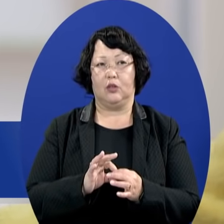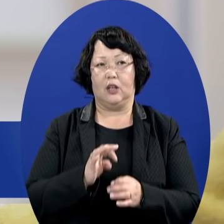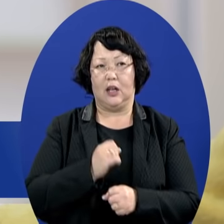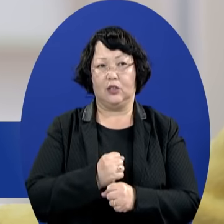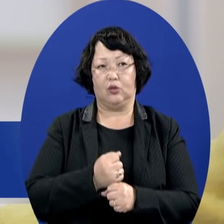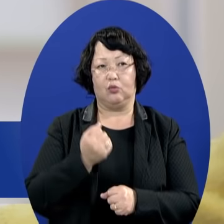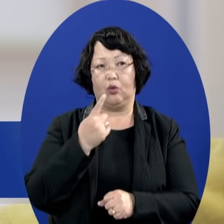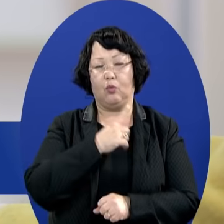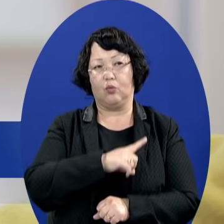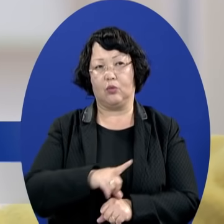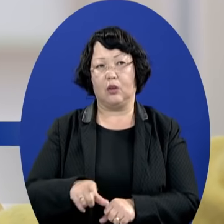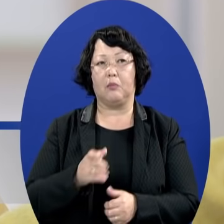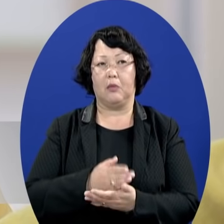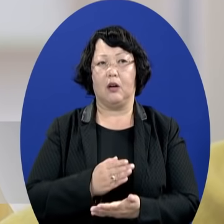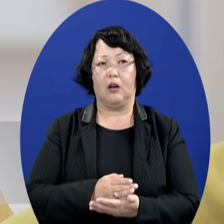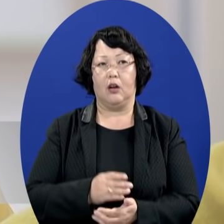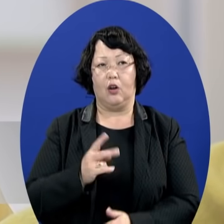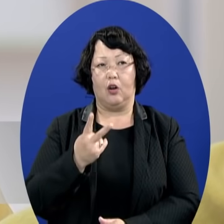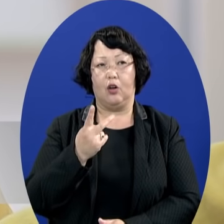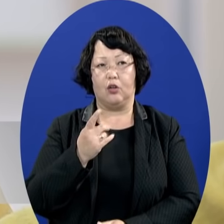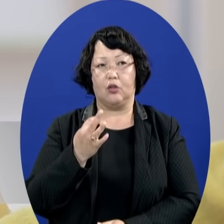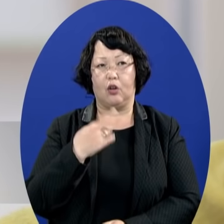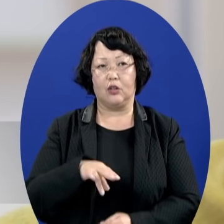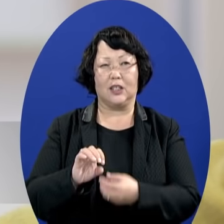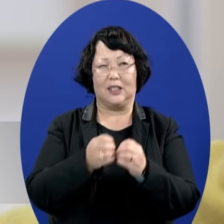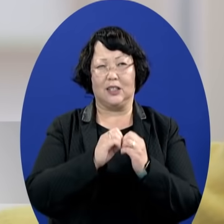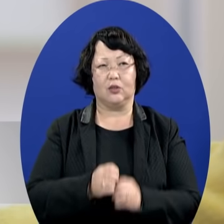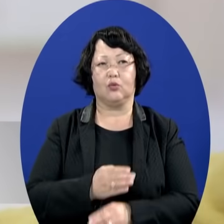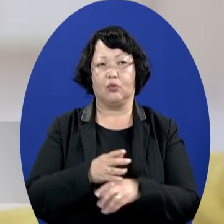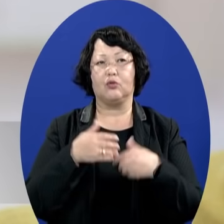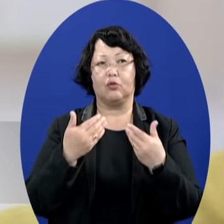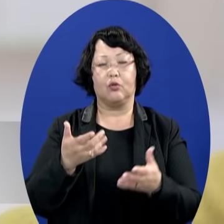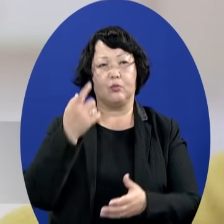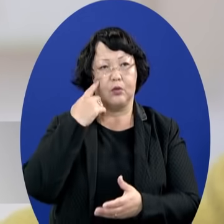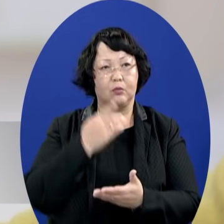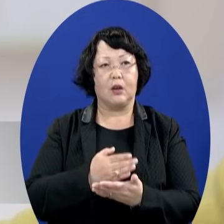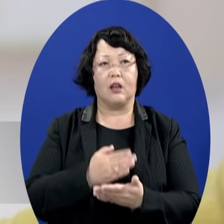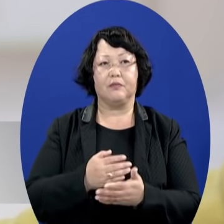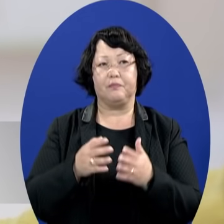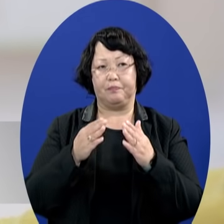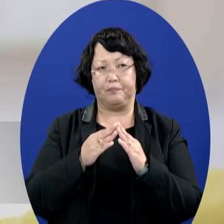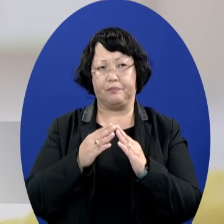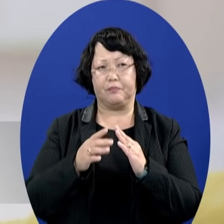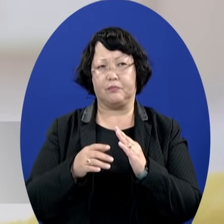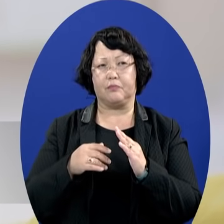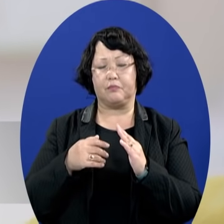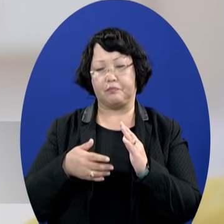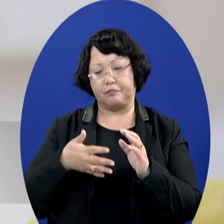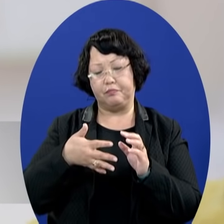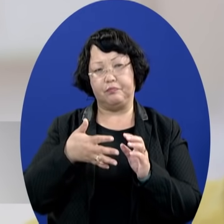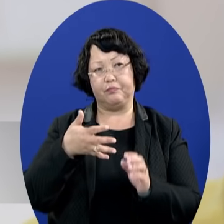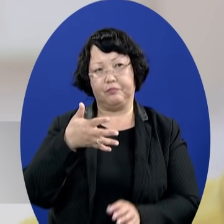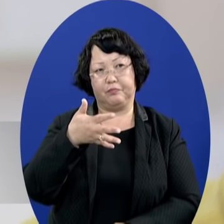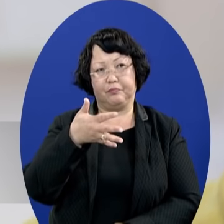ажил удаашралтай байгаа. Манайх энэ ондоо бол амжиж өгөх санаатай. Ер нь бол амжинаа. Дээд давхруудаас юу